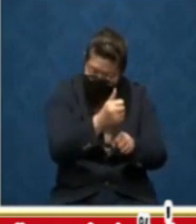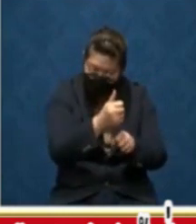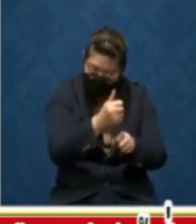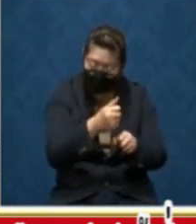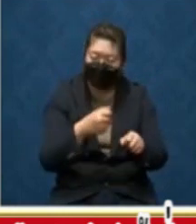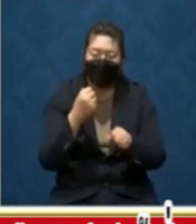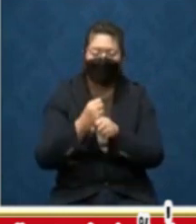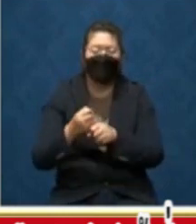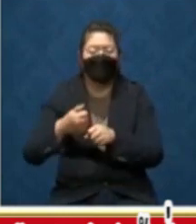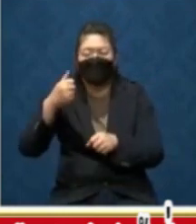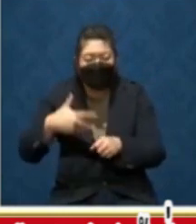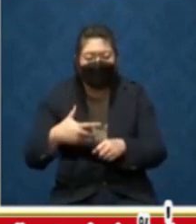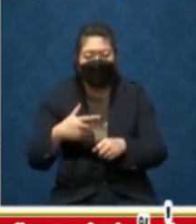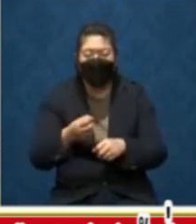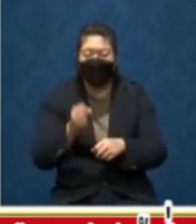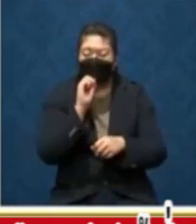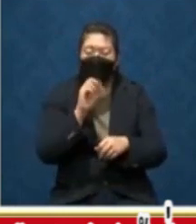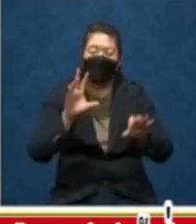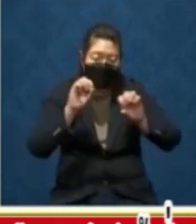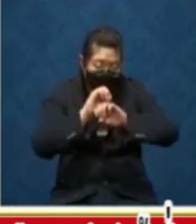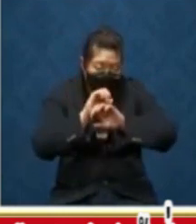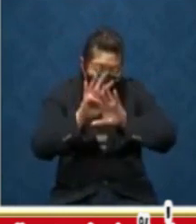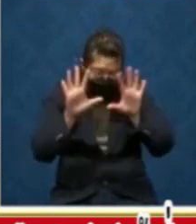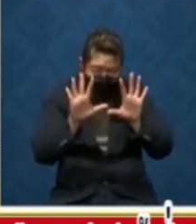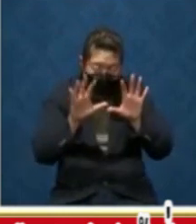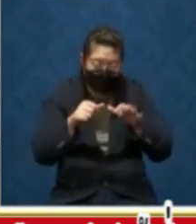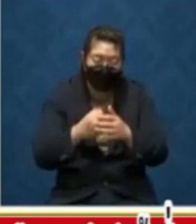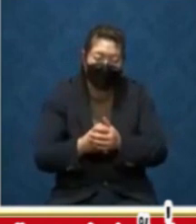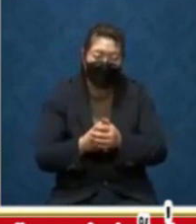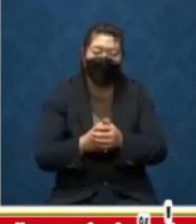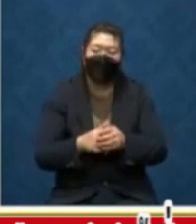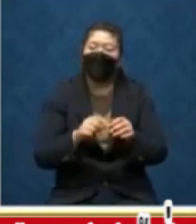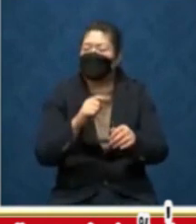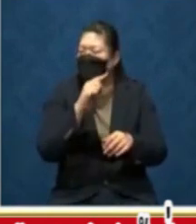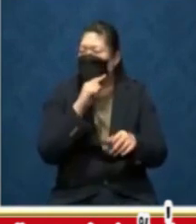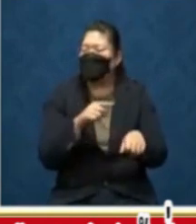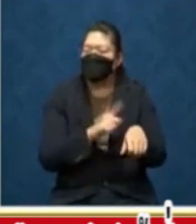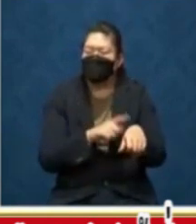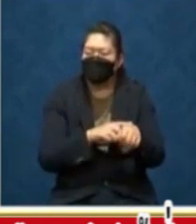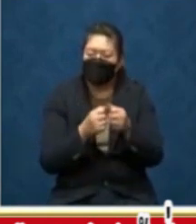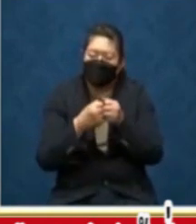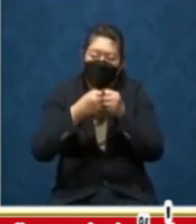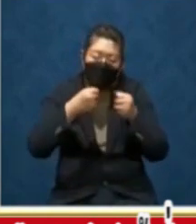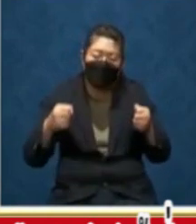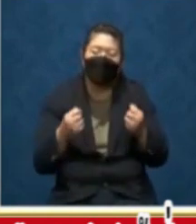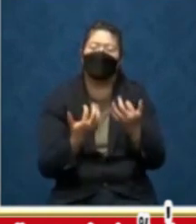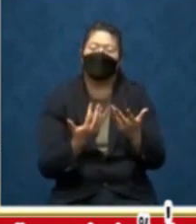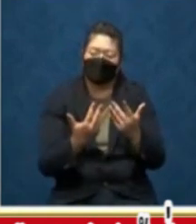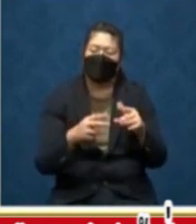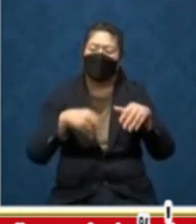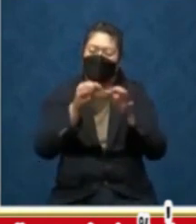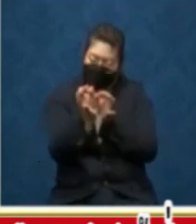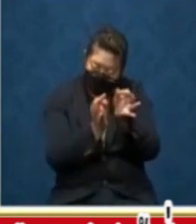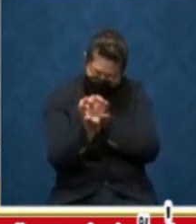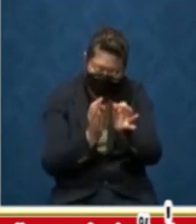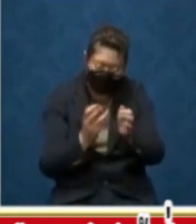อะไรที่มันยังมันทำได้แต่มันยังไม่ใช่เวลามันจะต้องใช้วิธีการที่จะต้องทำความเข้าใจกับคนในชาติเราก็อธิบาย